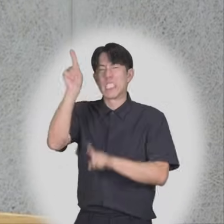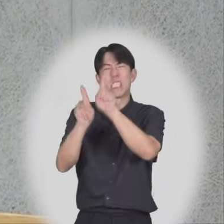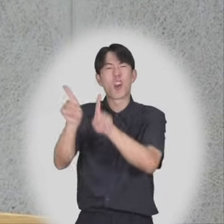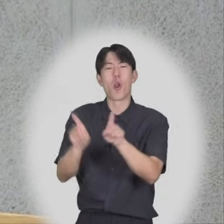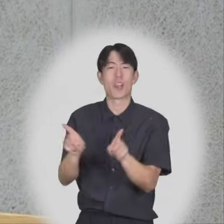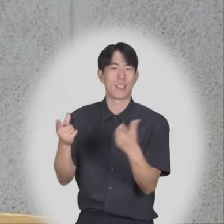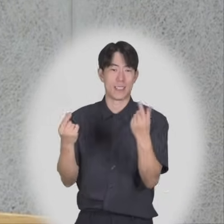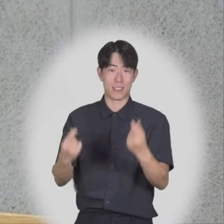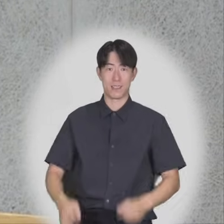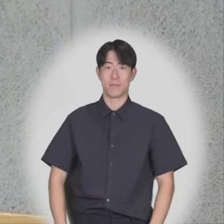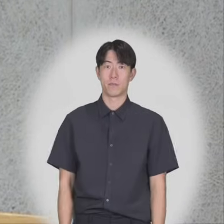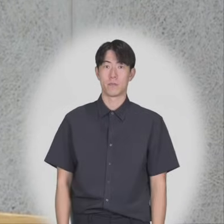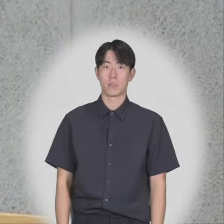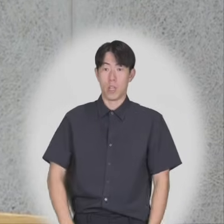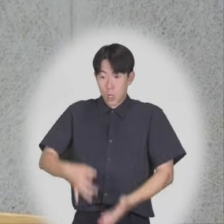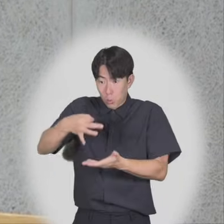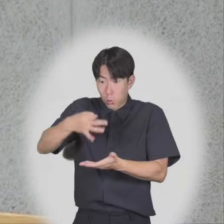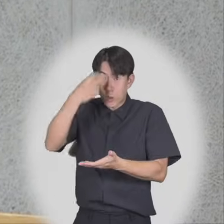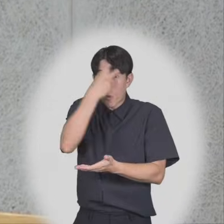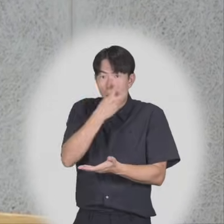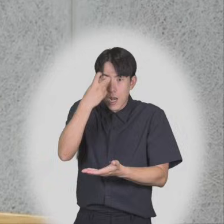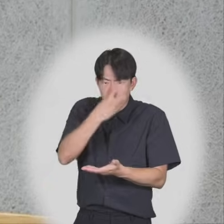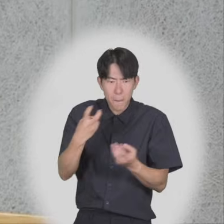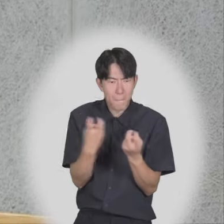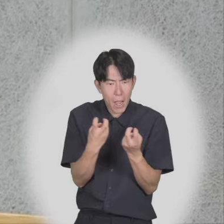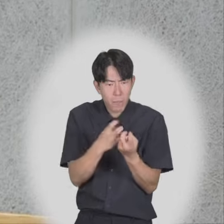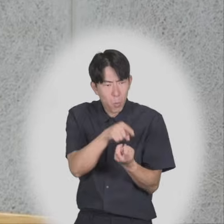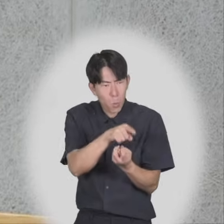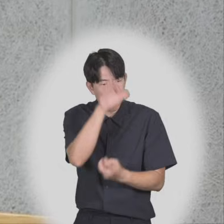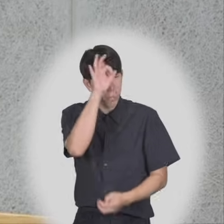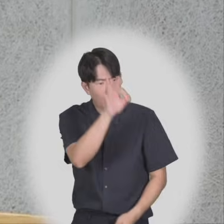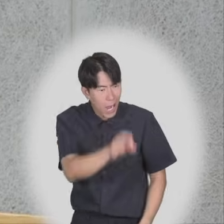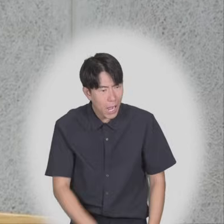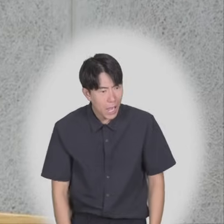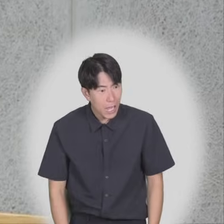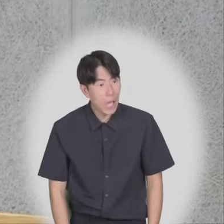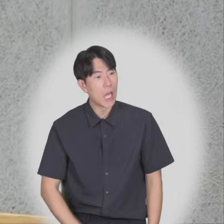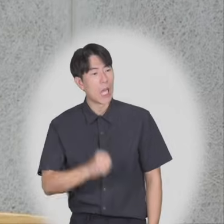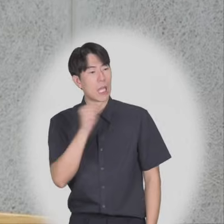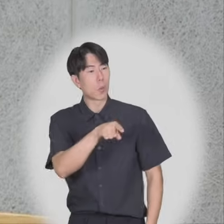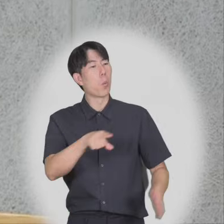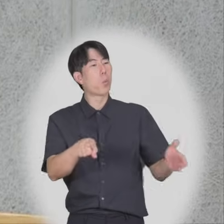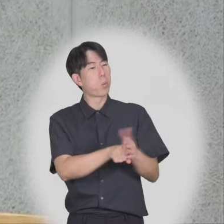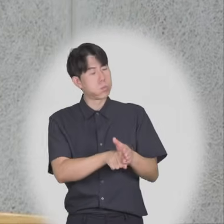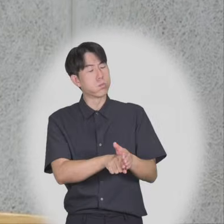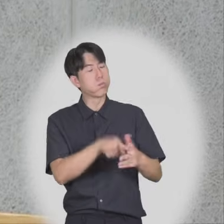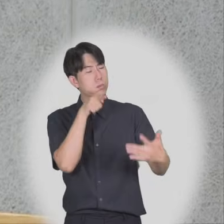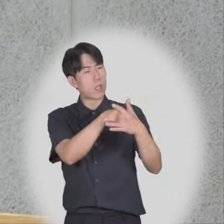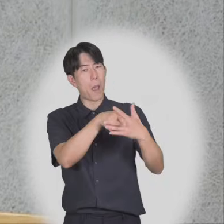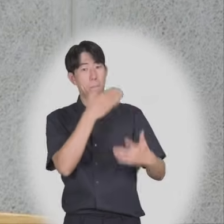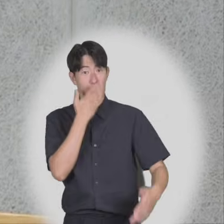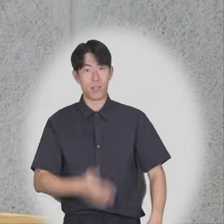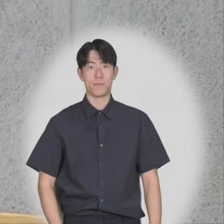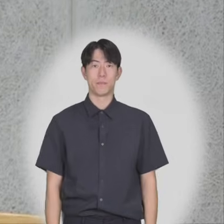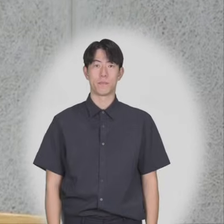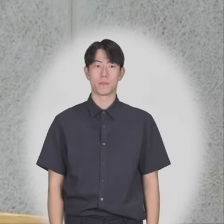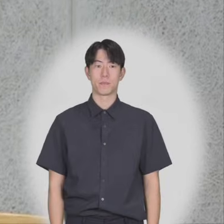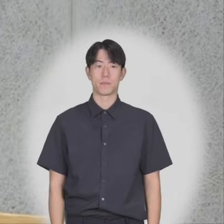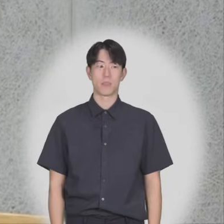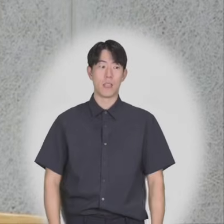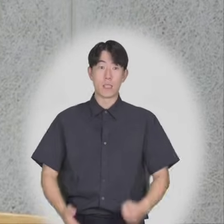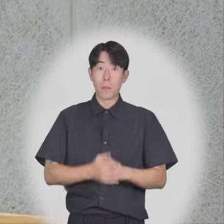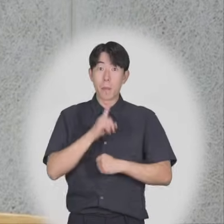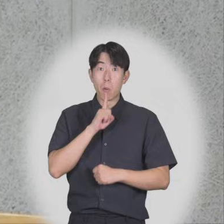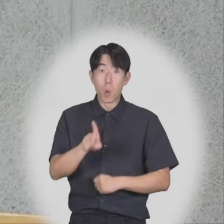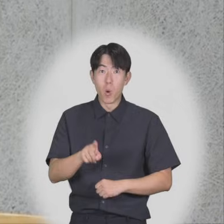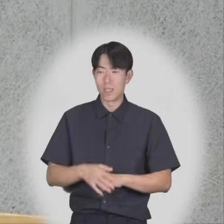어떻게 관리하는가 하는 것을 보면 그의 믿음의 수준을 알 수가 있습니다. 그래서 흔히 물성이